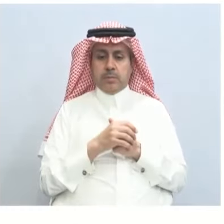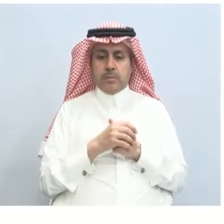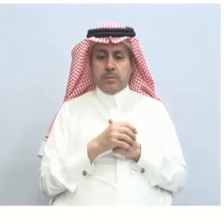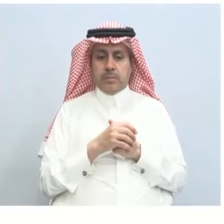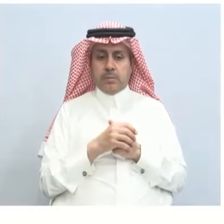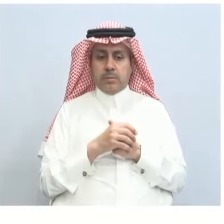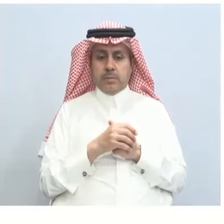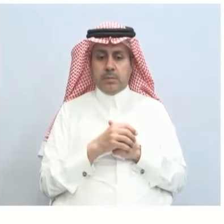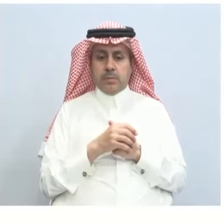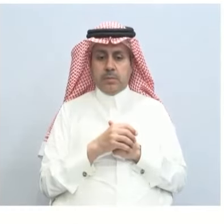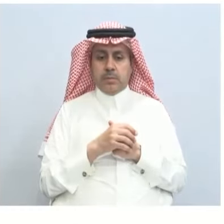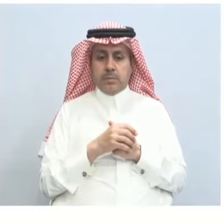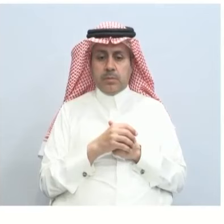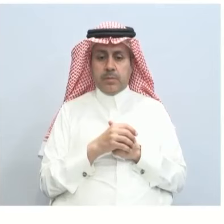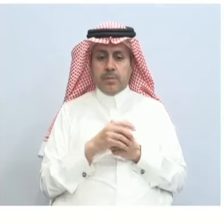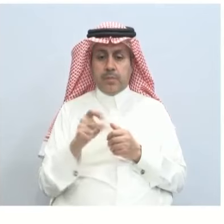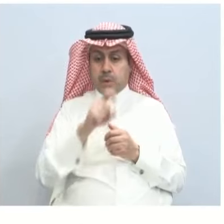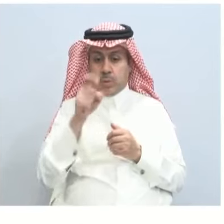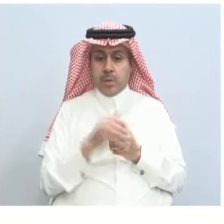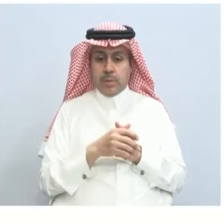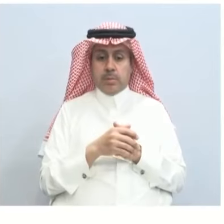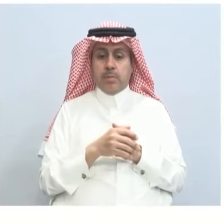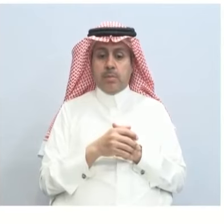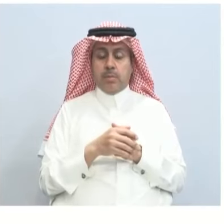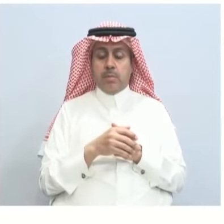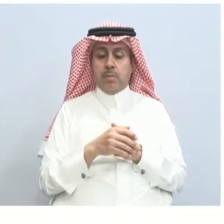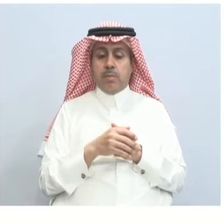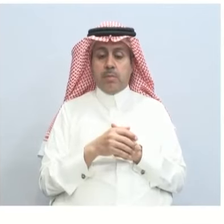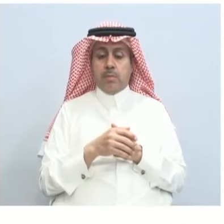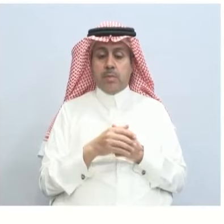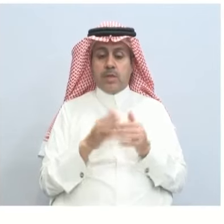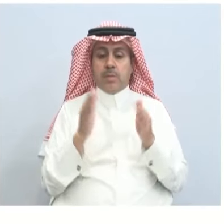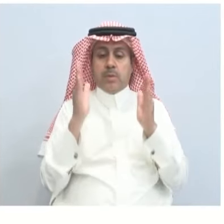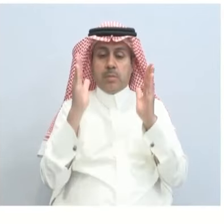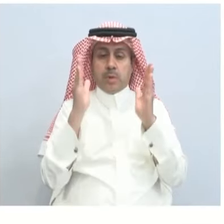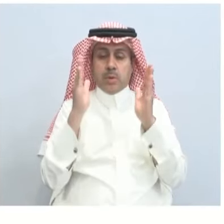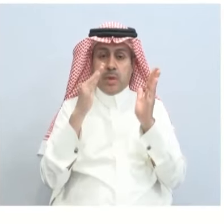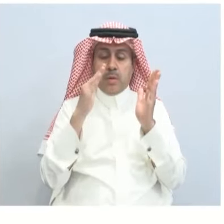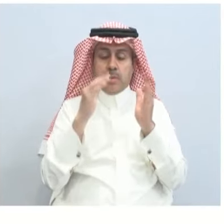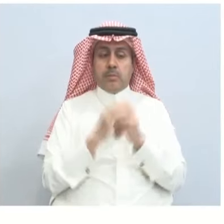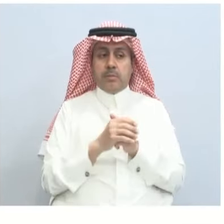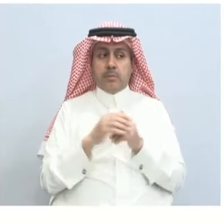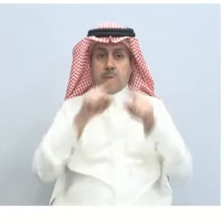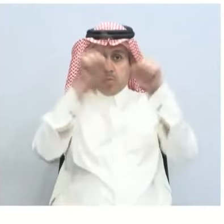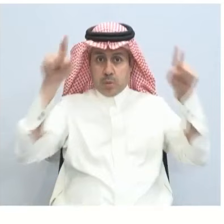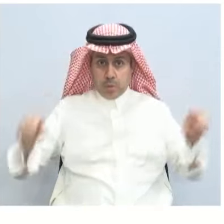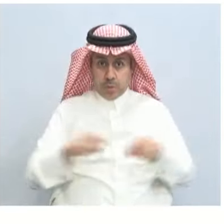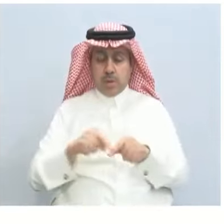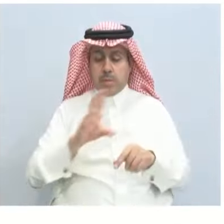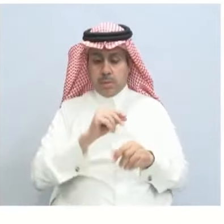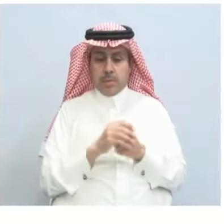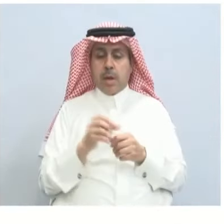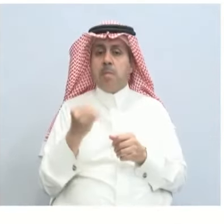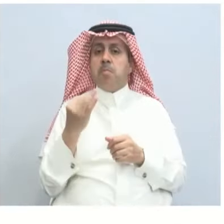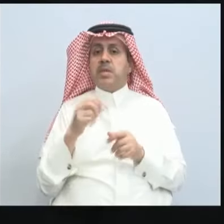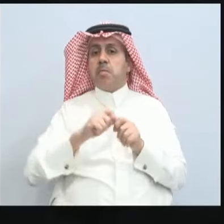س نختم اوجد مساحه متوازي الاضلاع طبعا مساحه متوازي الاضلاع لازم اجيب اول شيء